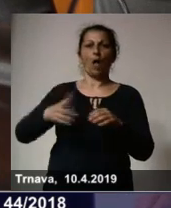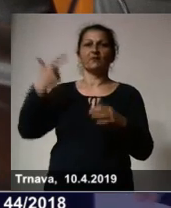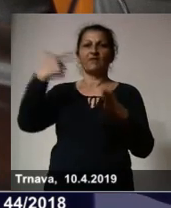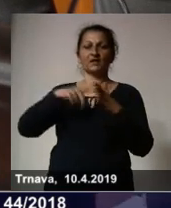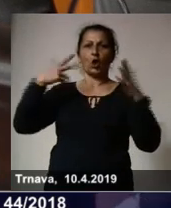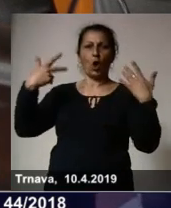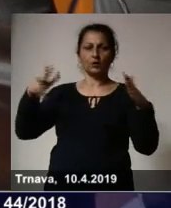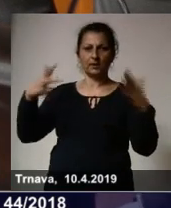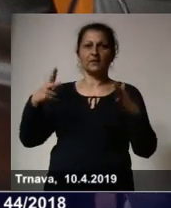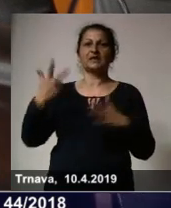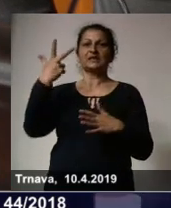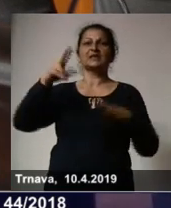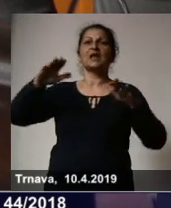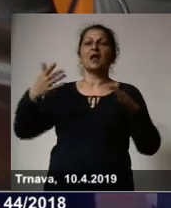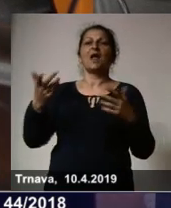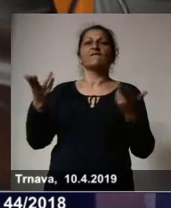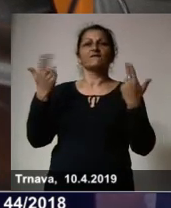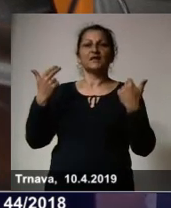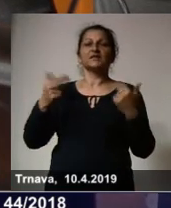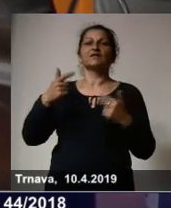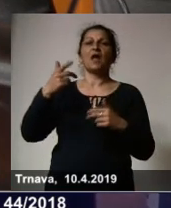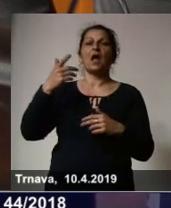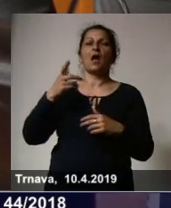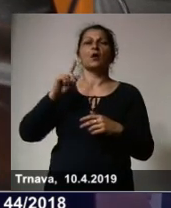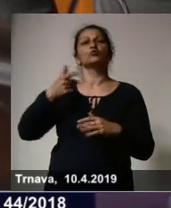44/2018, a tri výzvy v zmysle